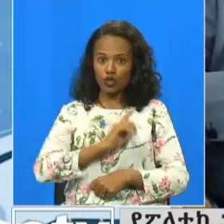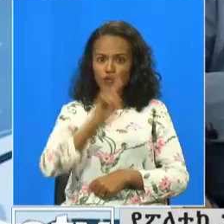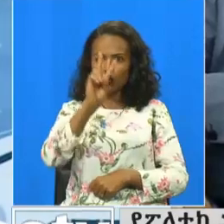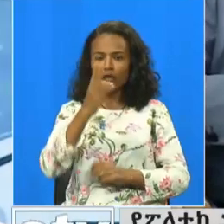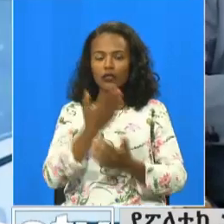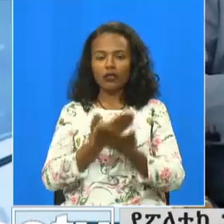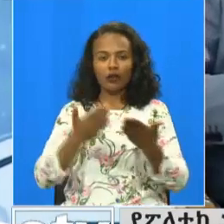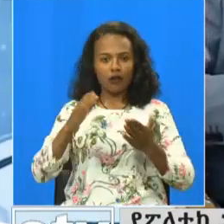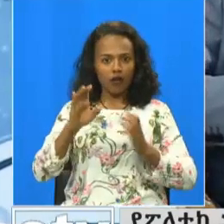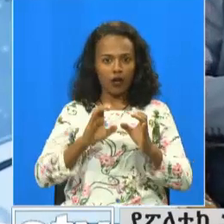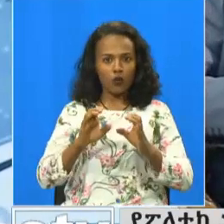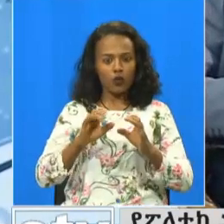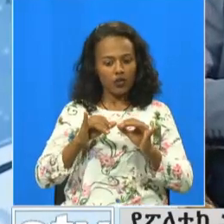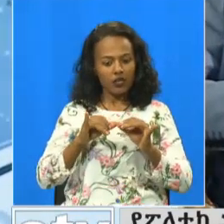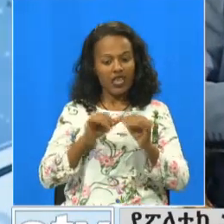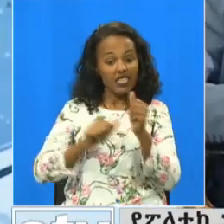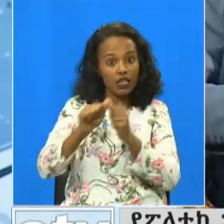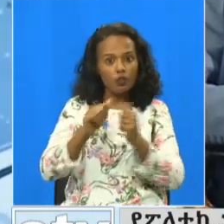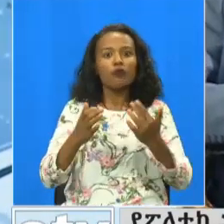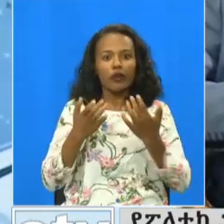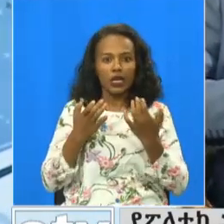እንዲያርጉ እንዲያስቀድሙ ፈልጋለሁ።